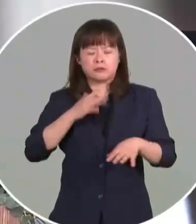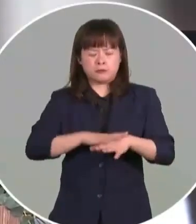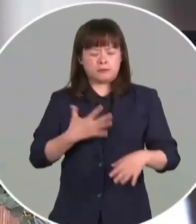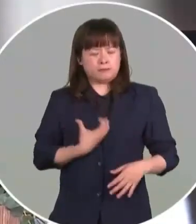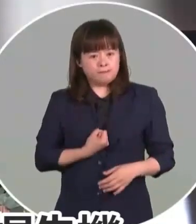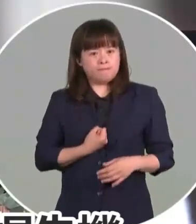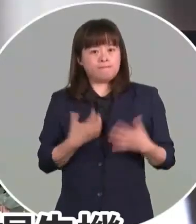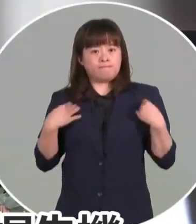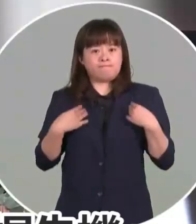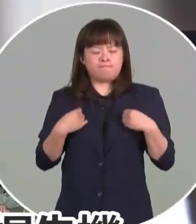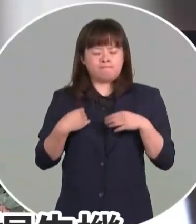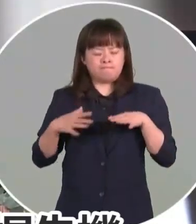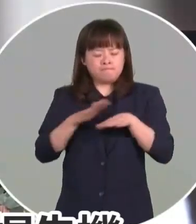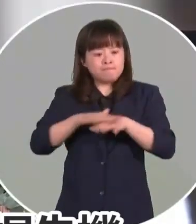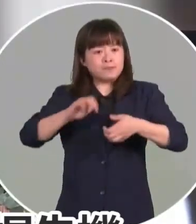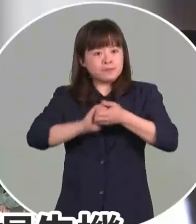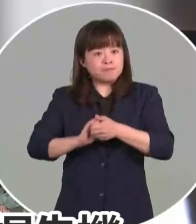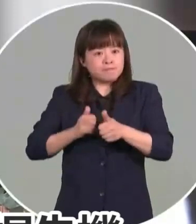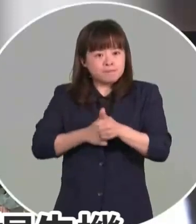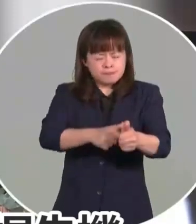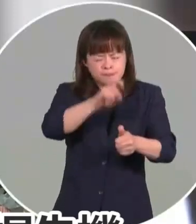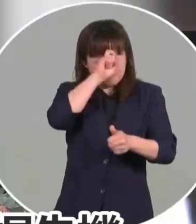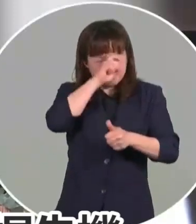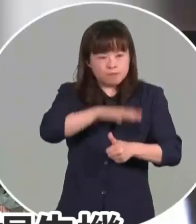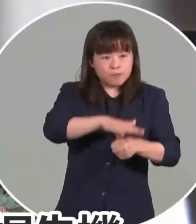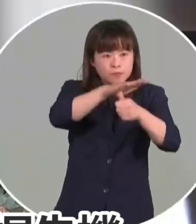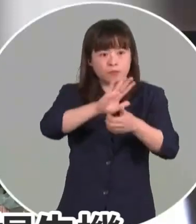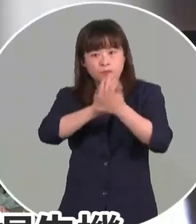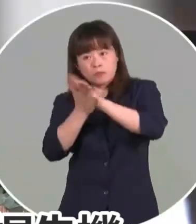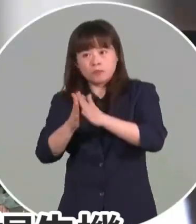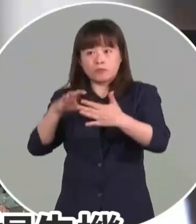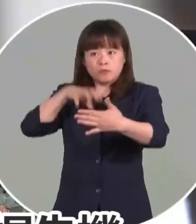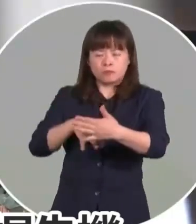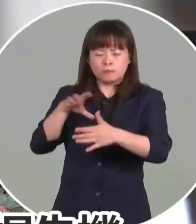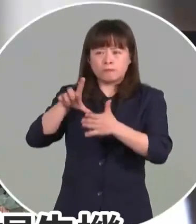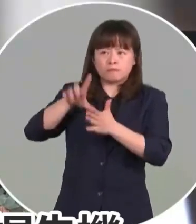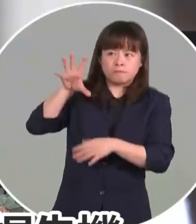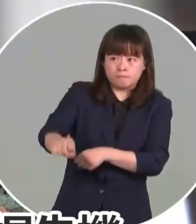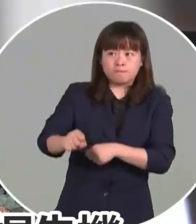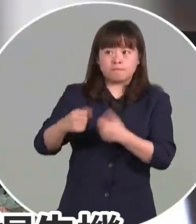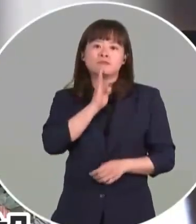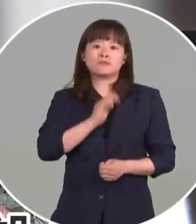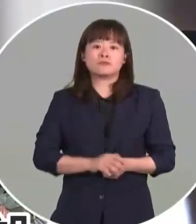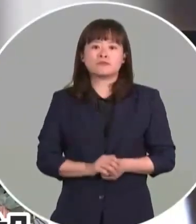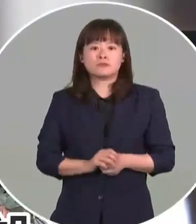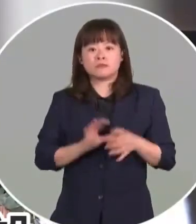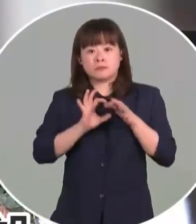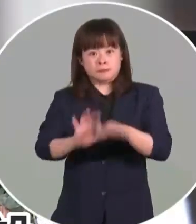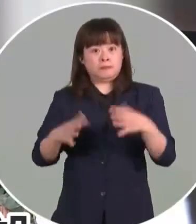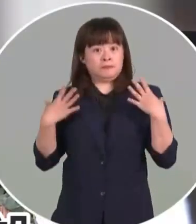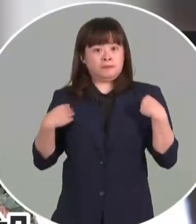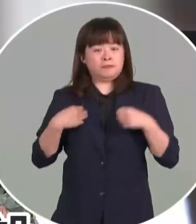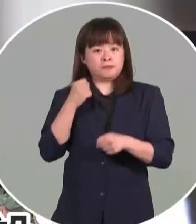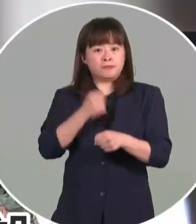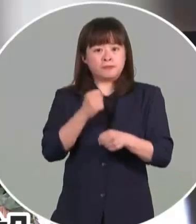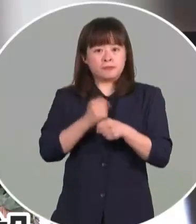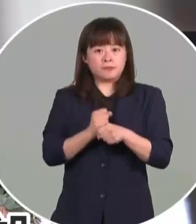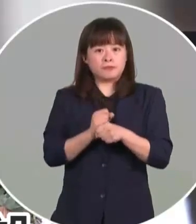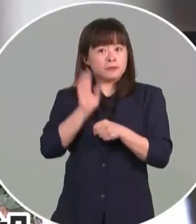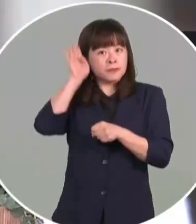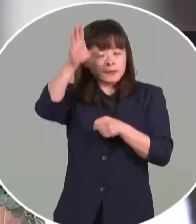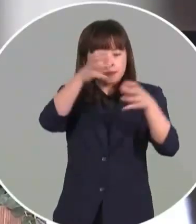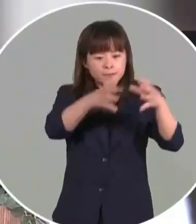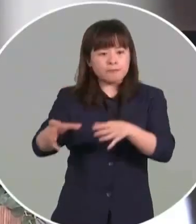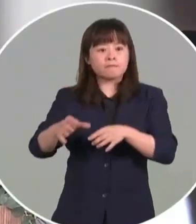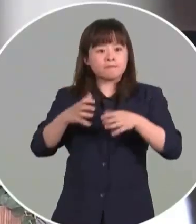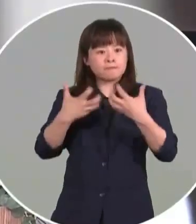将秉持稳定中追求成长，变局中把握先机，持续地落实前瞻基础建